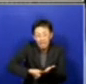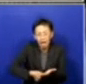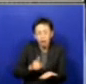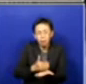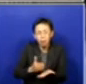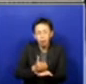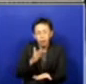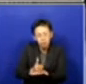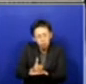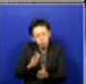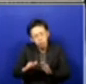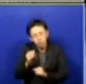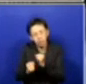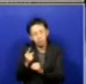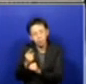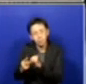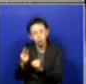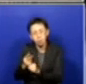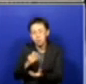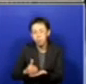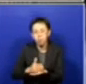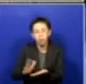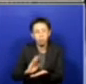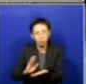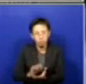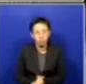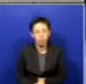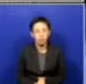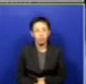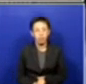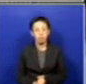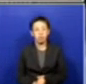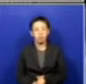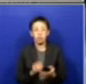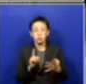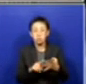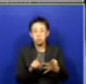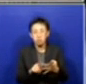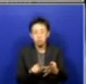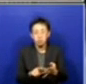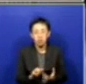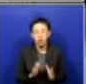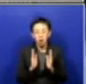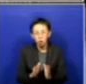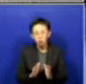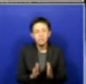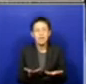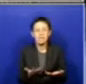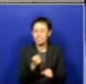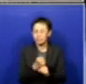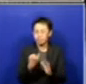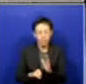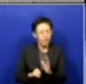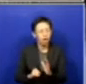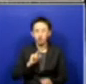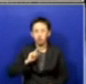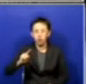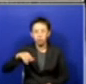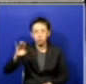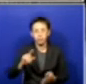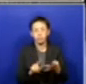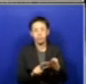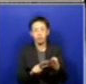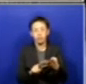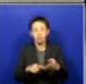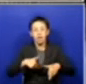ปีข้อที่2ค่ะอยากให้ดำเนินคดีลูกหนี้ทุกกรณีค่ะแล้วก็ข้อต่อไปค่ะอยากให้ภ